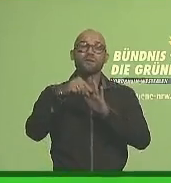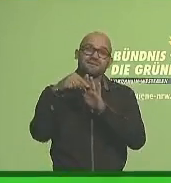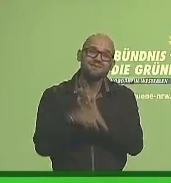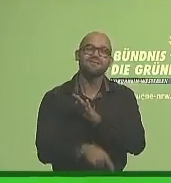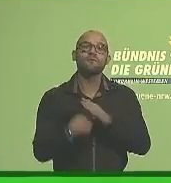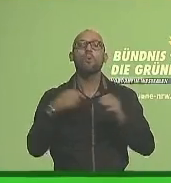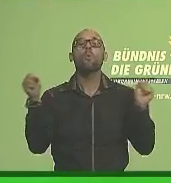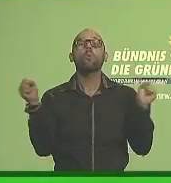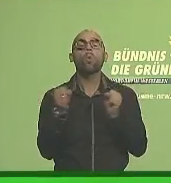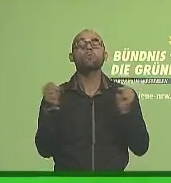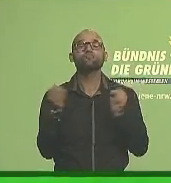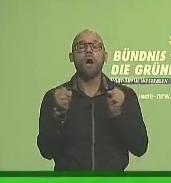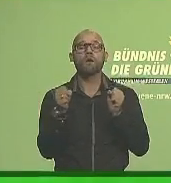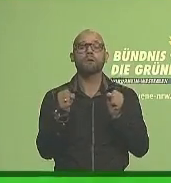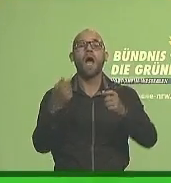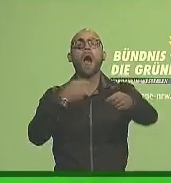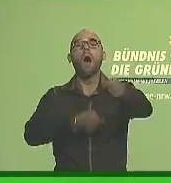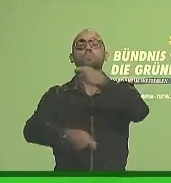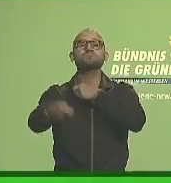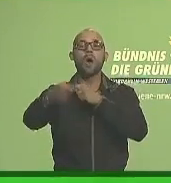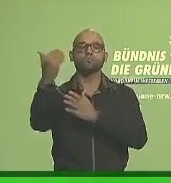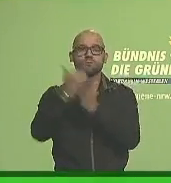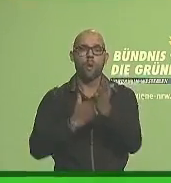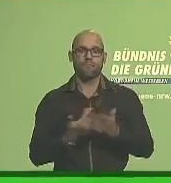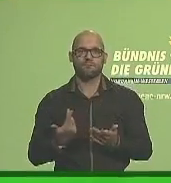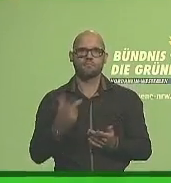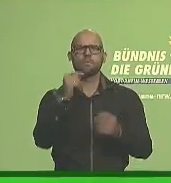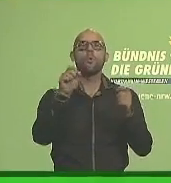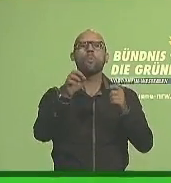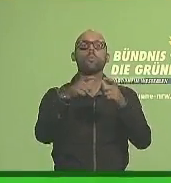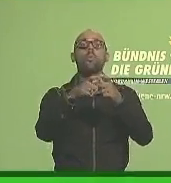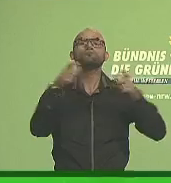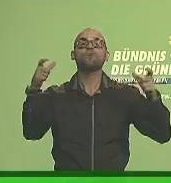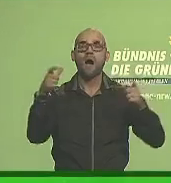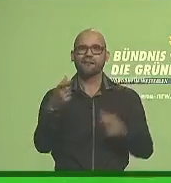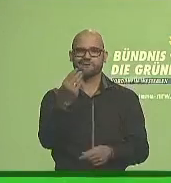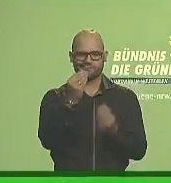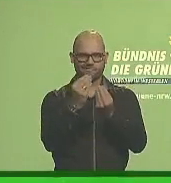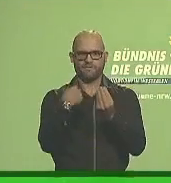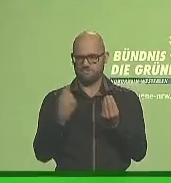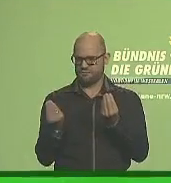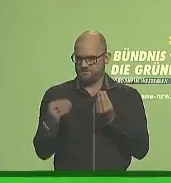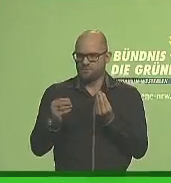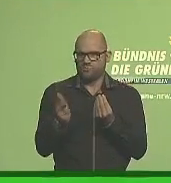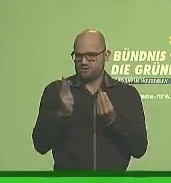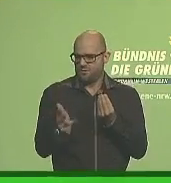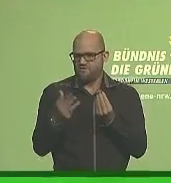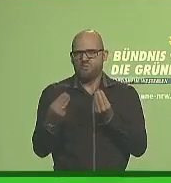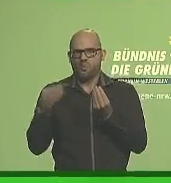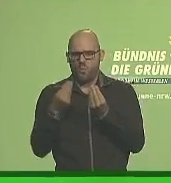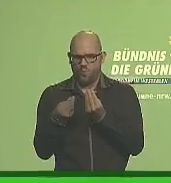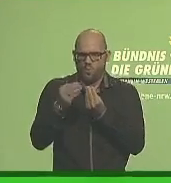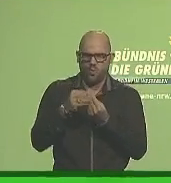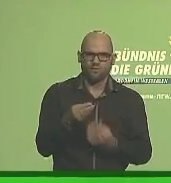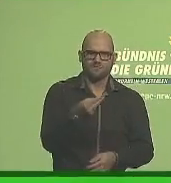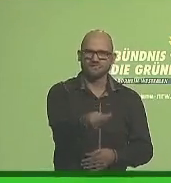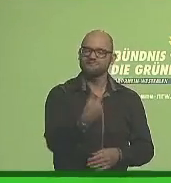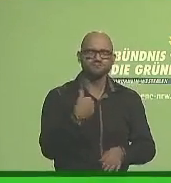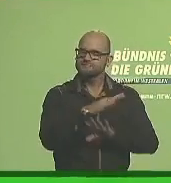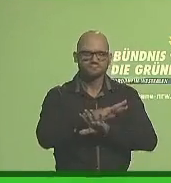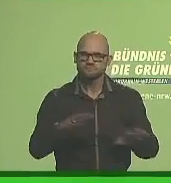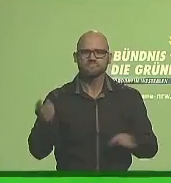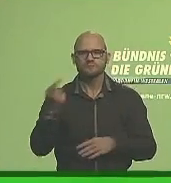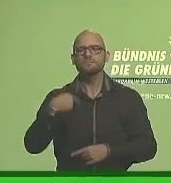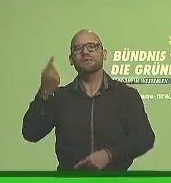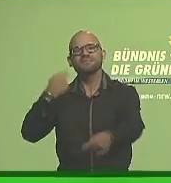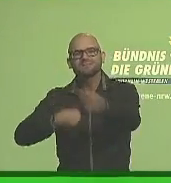Kühlschrankaustauschprogramm gibt. Das heißt nicht mit Gutscheinen, wo man nochmal 300-400 Euro mitbringen muss, sondern mit einem gezielten Mini-Contracting-Angebot zahlen